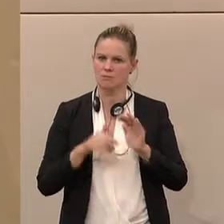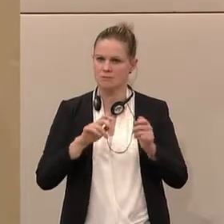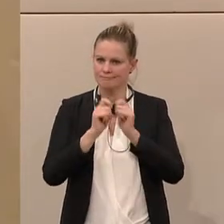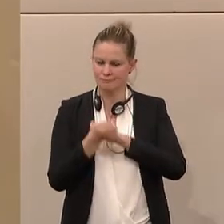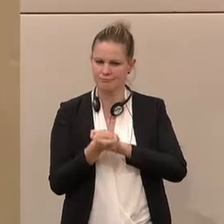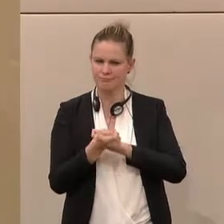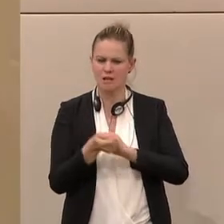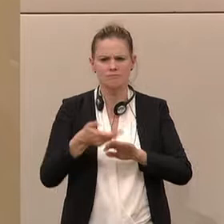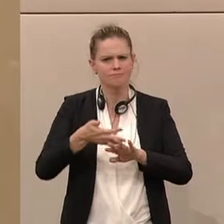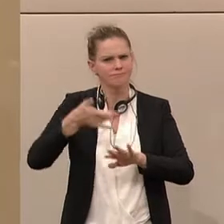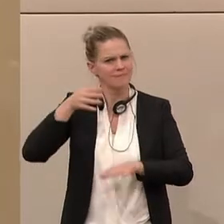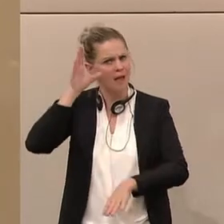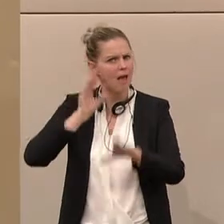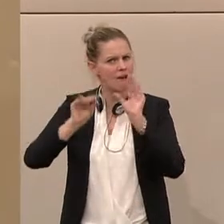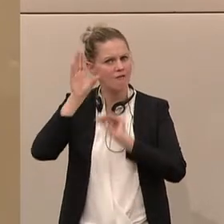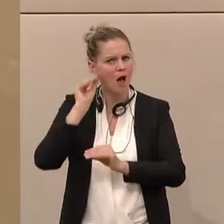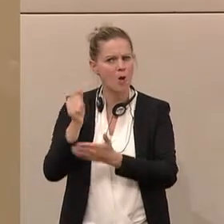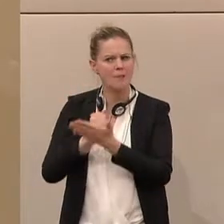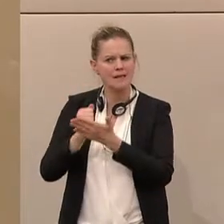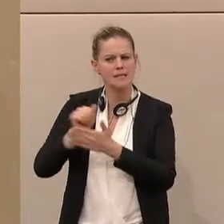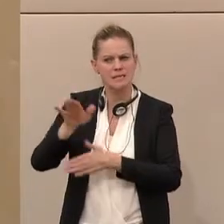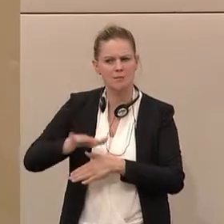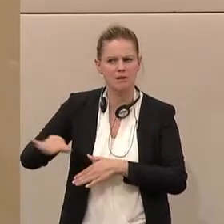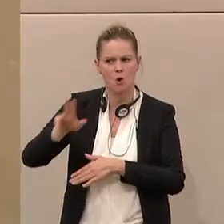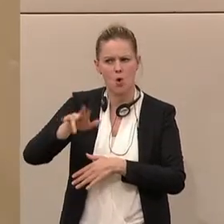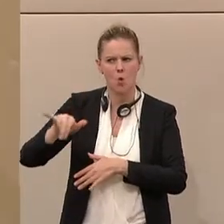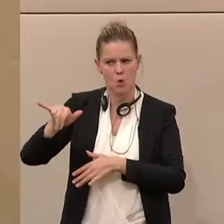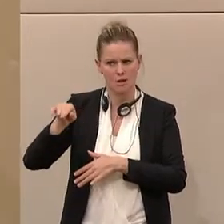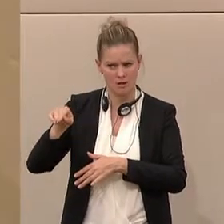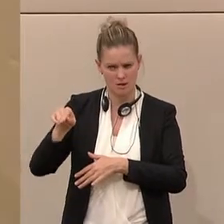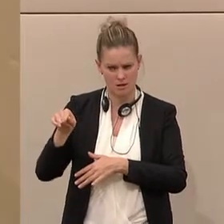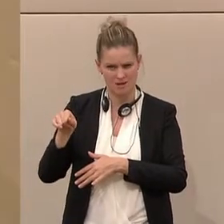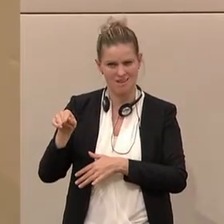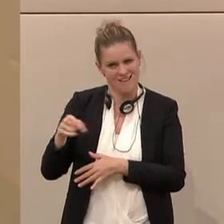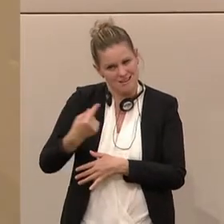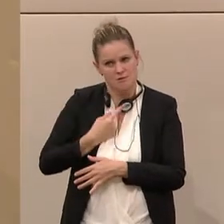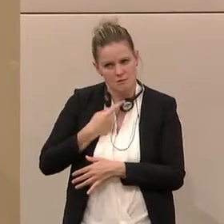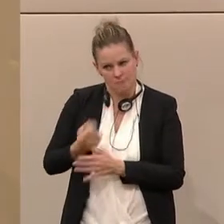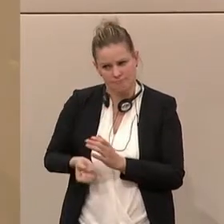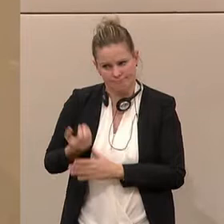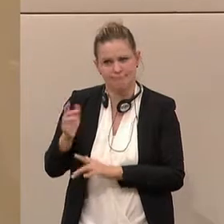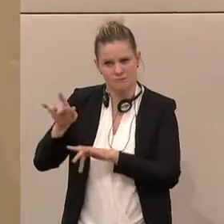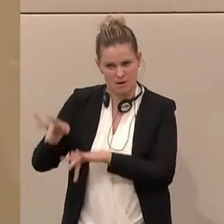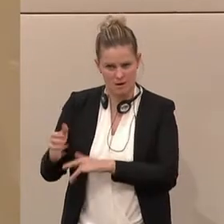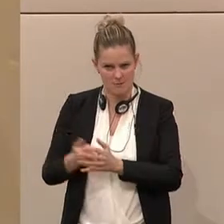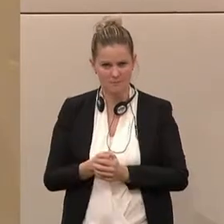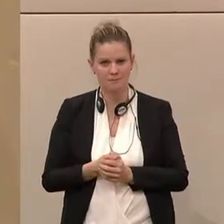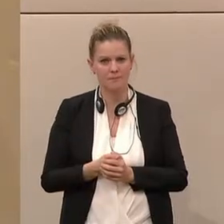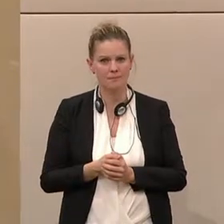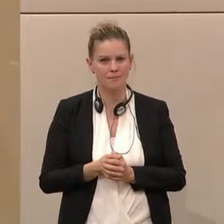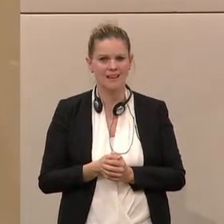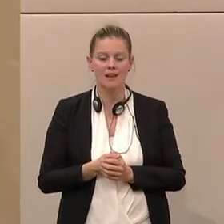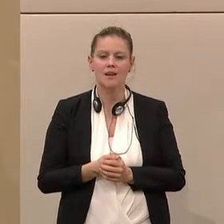etwas aus der Erfahrung der Medizin beisteuern, speziell aus der Universität, aus der ich komme. Mit dem Einführen